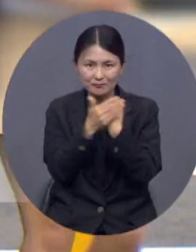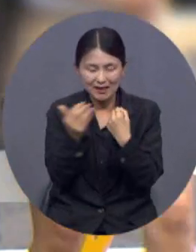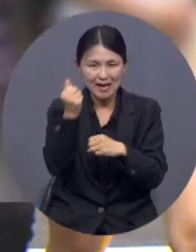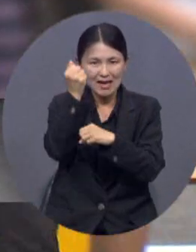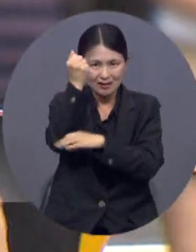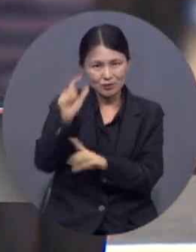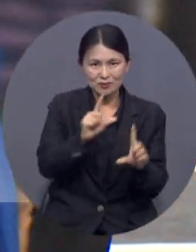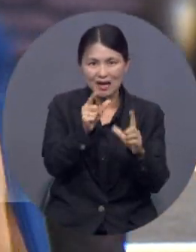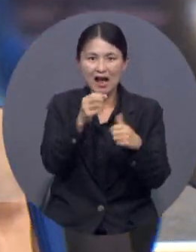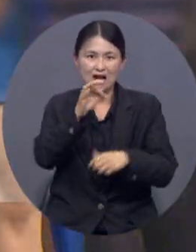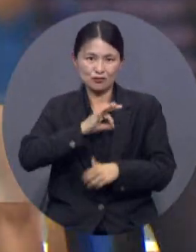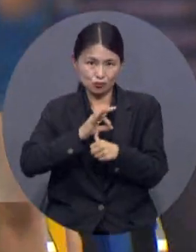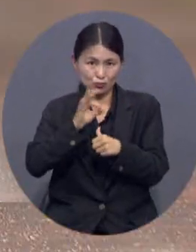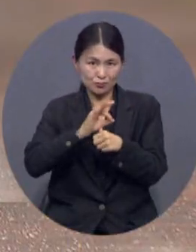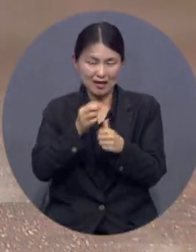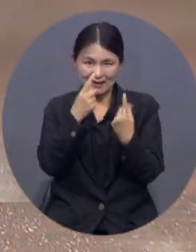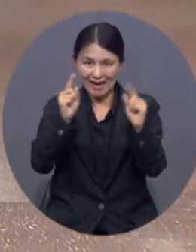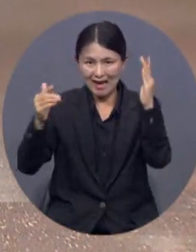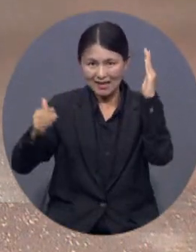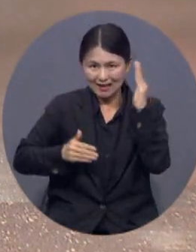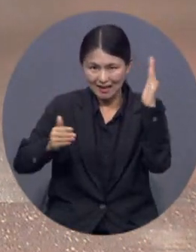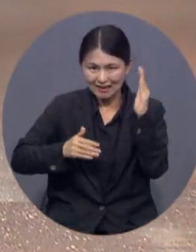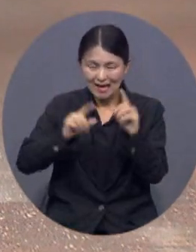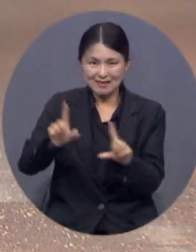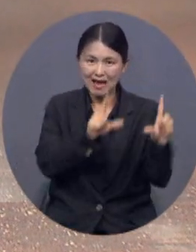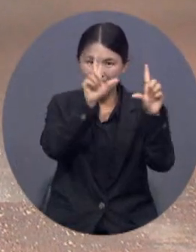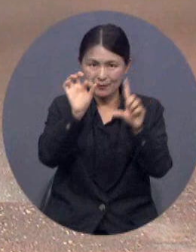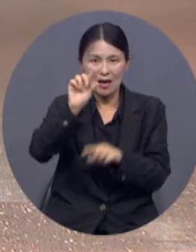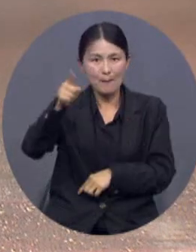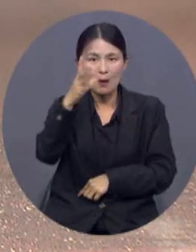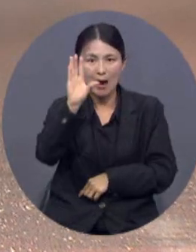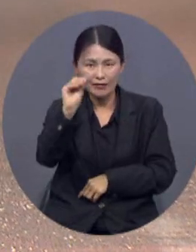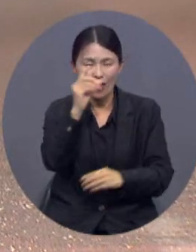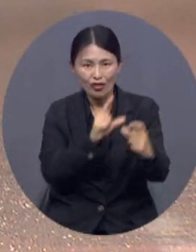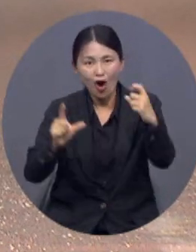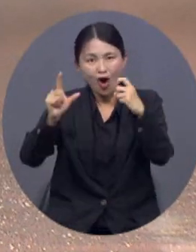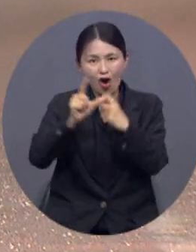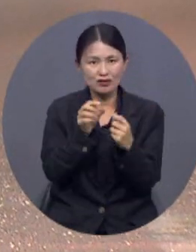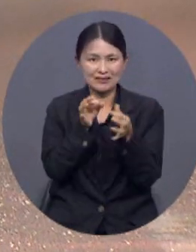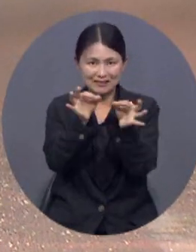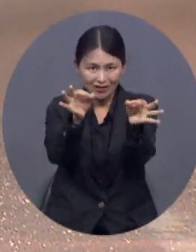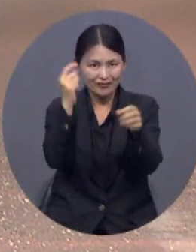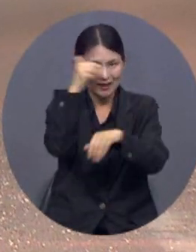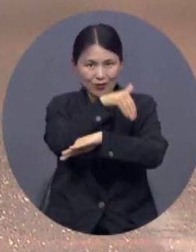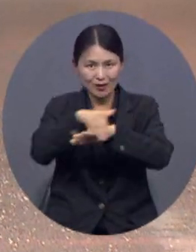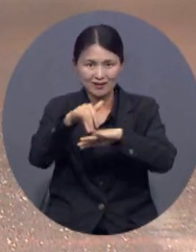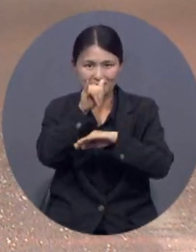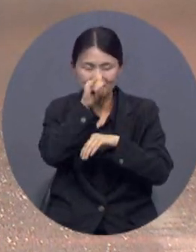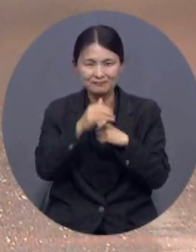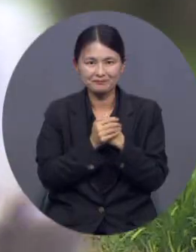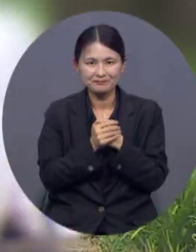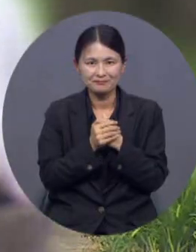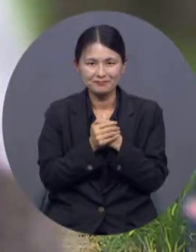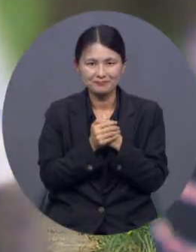기초생활수급자 대학생들에게는 생활비 장학금 100만원도 추가로 지원합니다